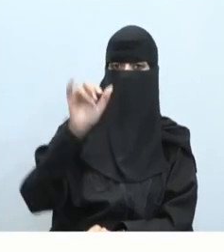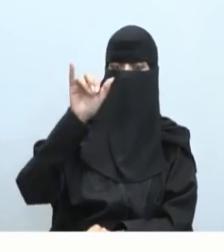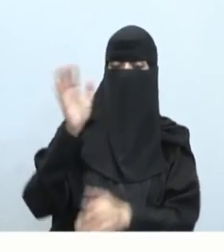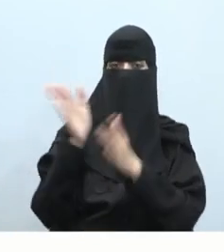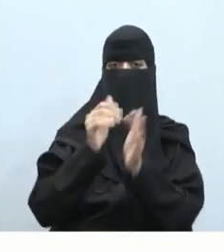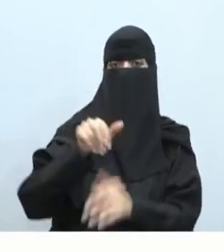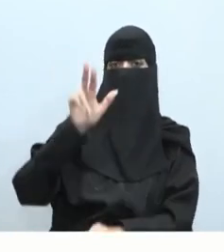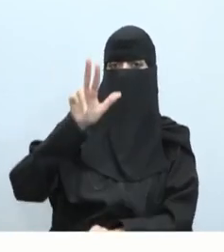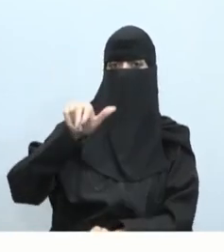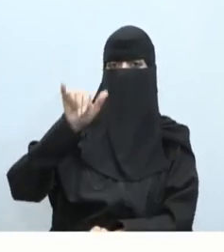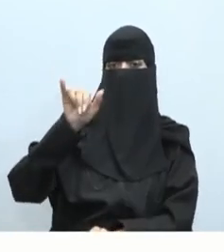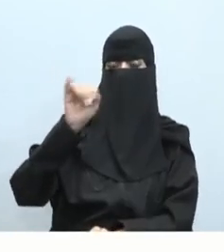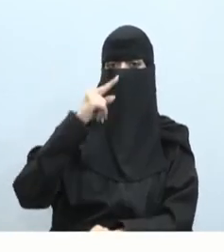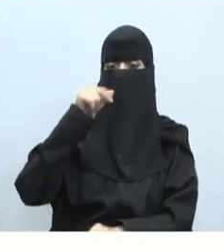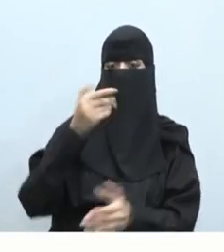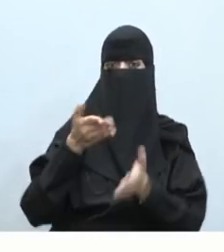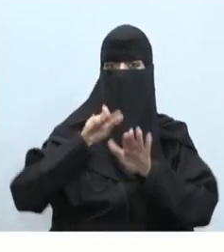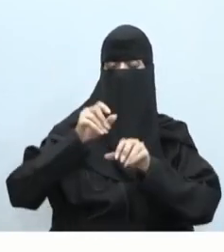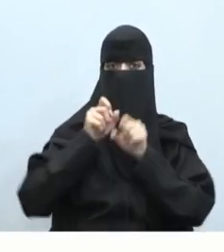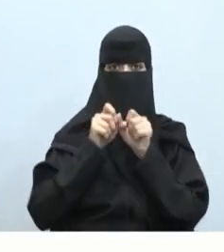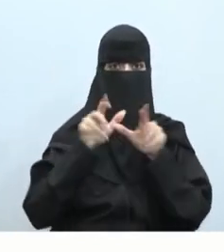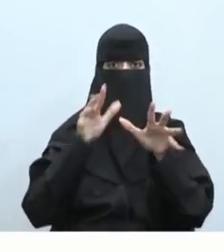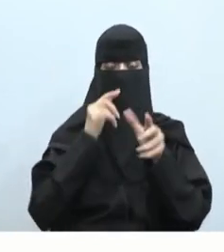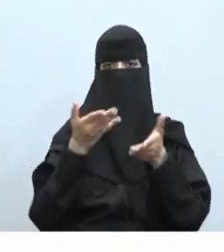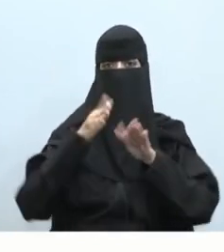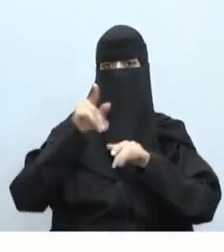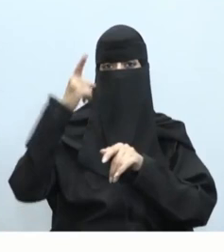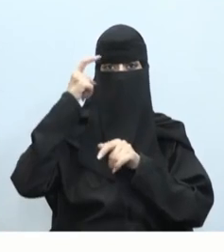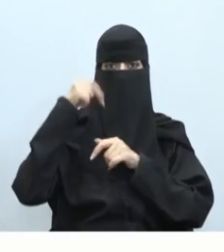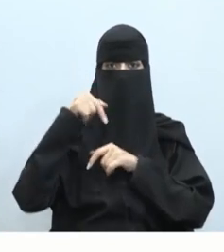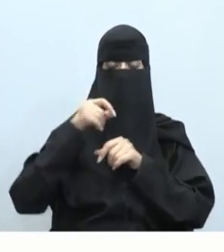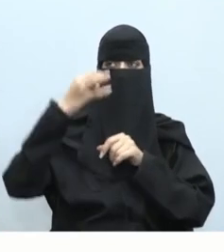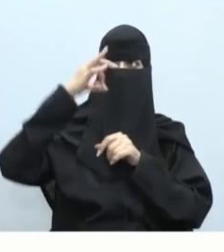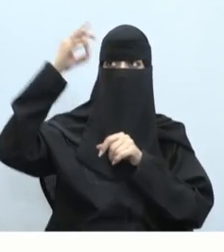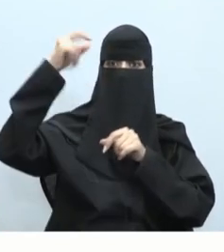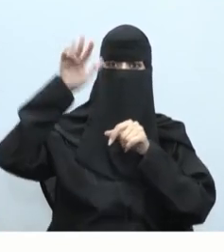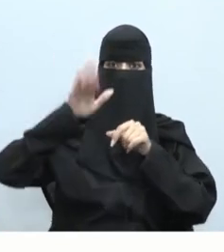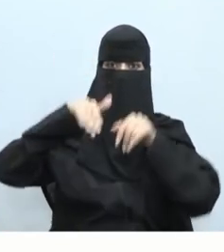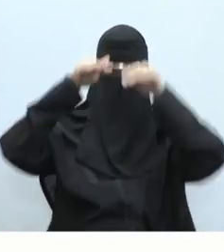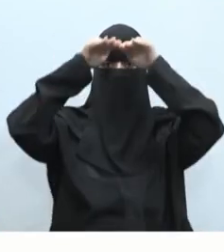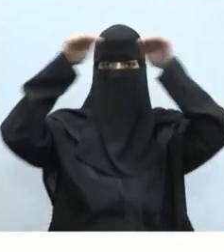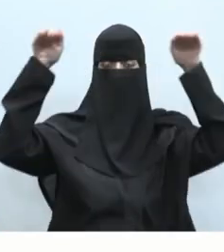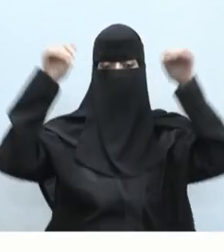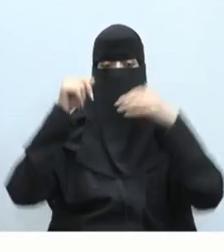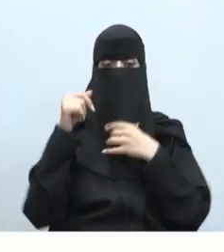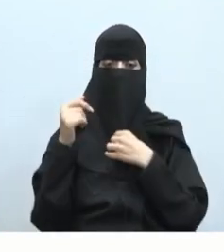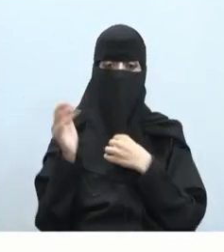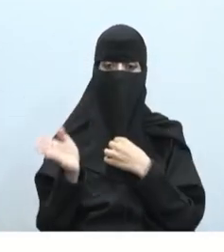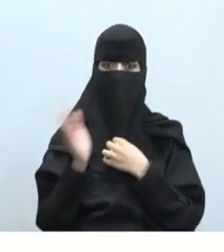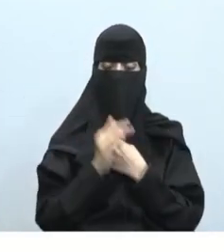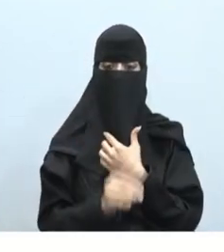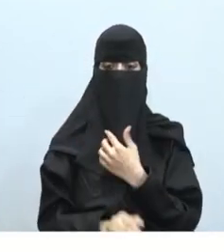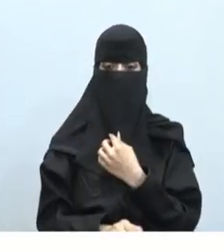اكثر النجوم لمعانا في السماء احسنتم احسنتم ومن ثم